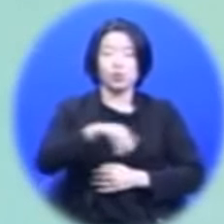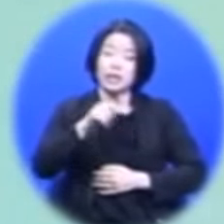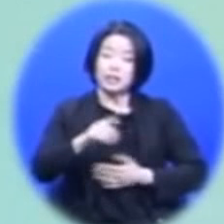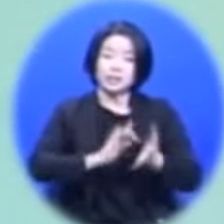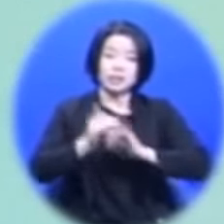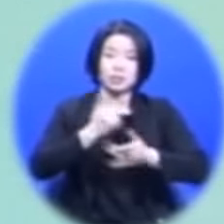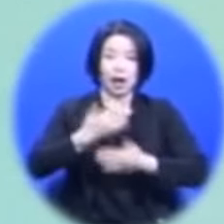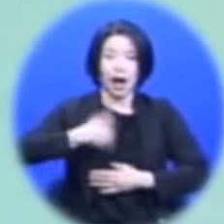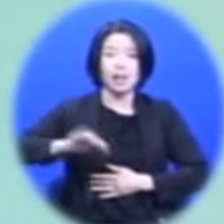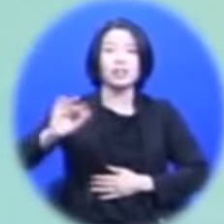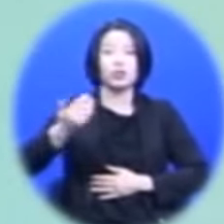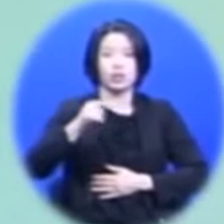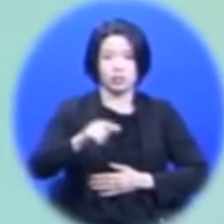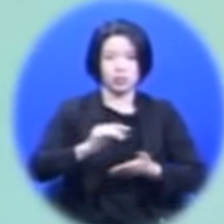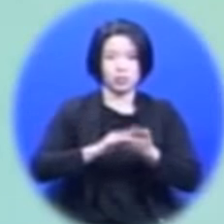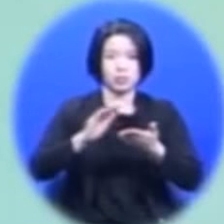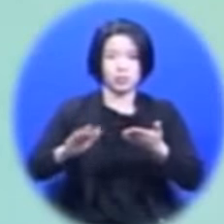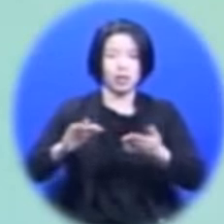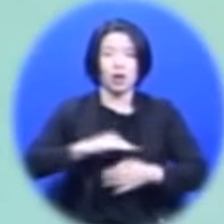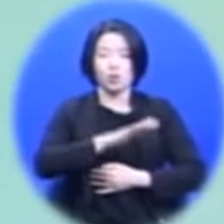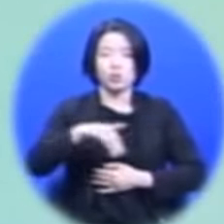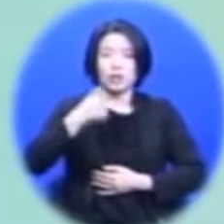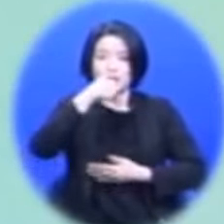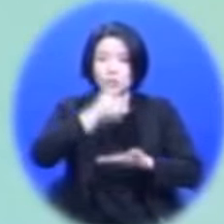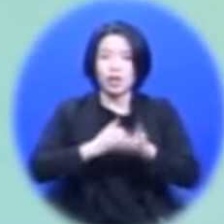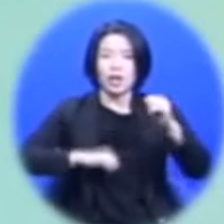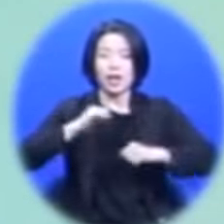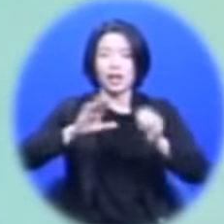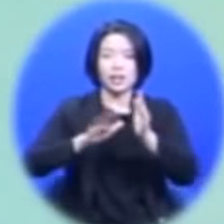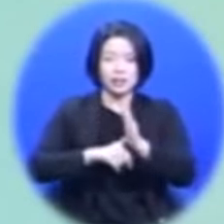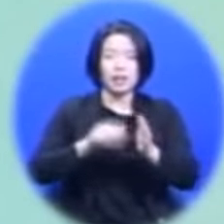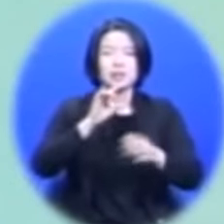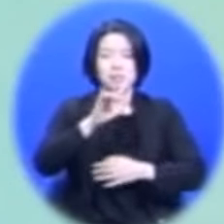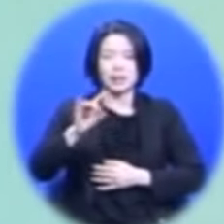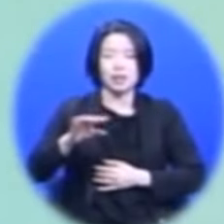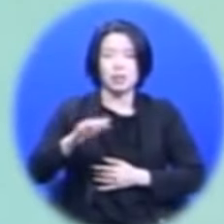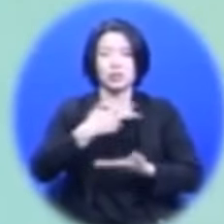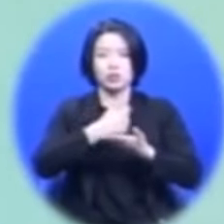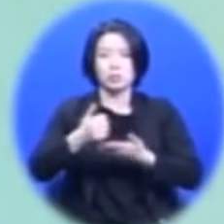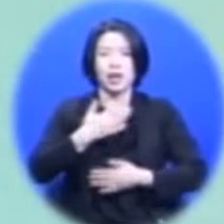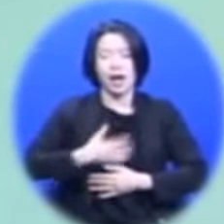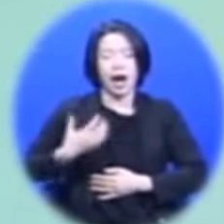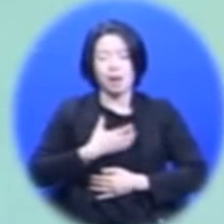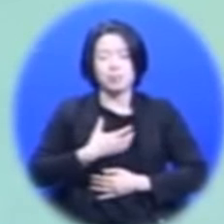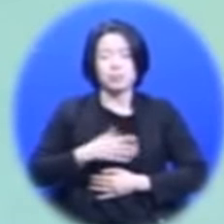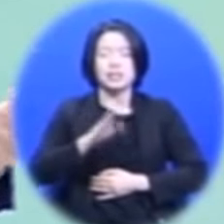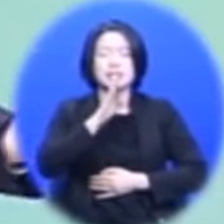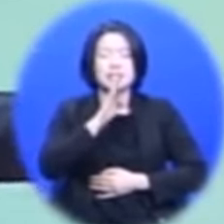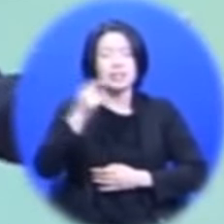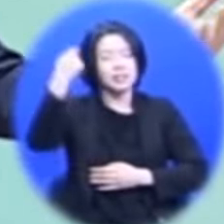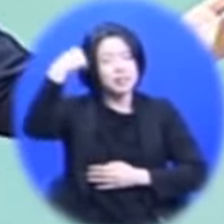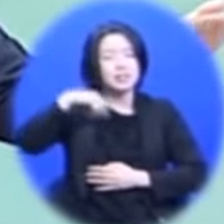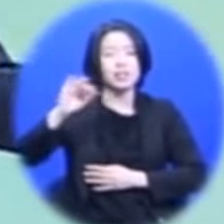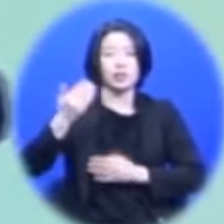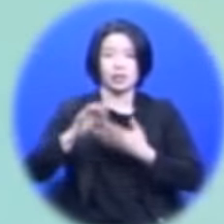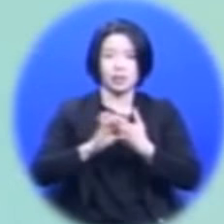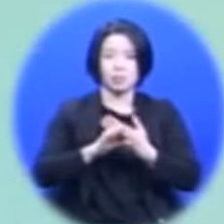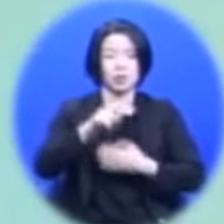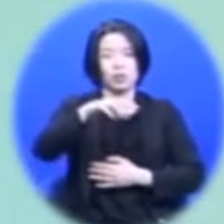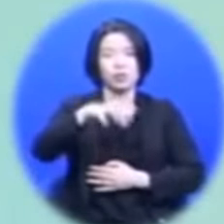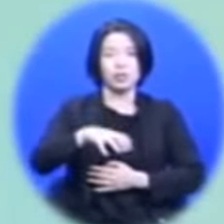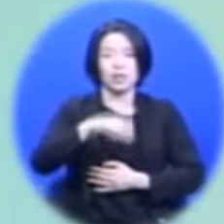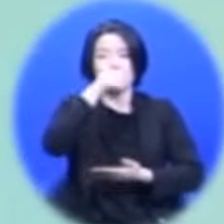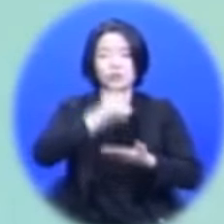알게 되는 거예요. 우리가 죄 지을 때마다 주님의 아픔을 실제로 겪게 된다면 여기에 죄 지을